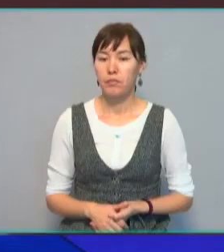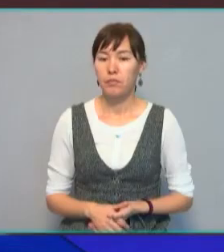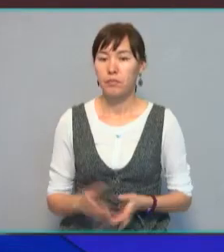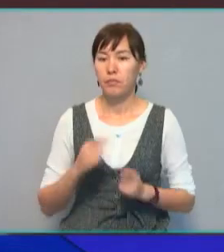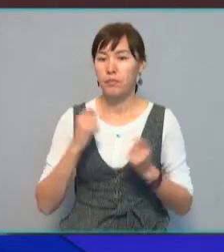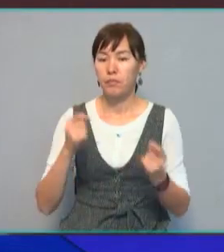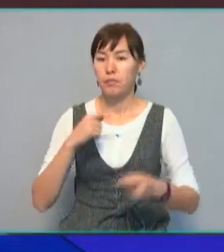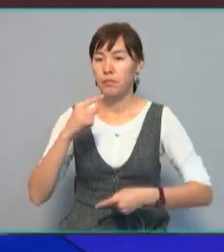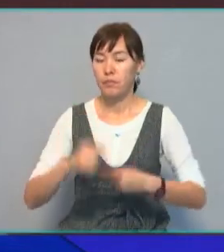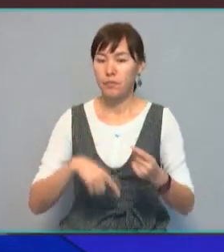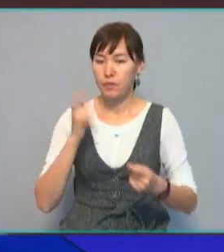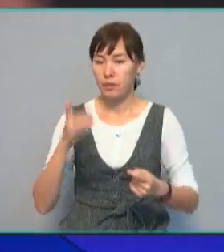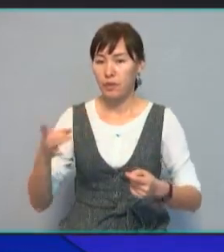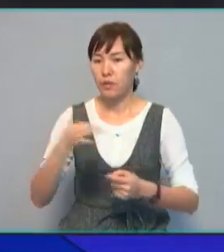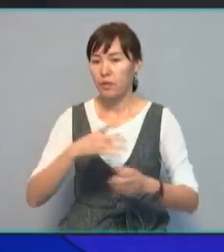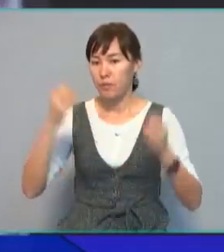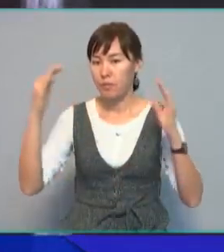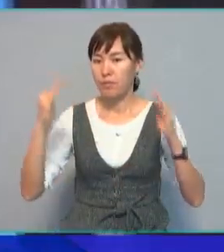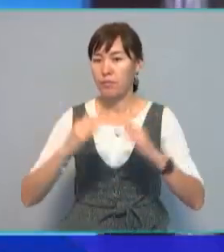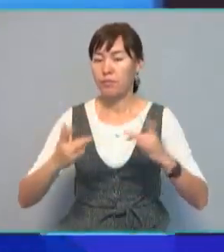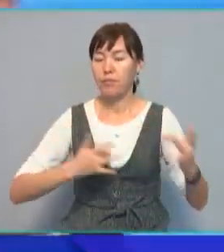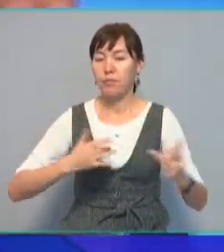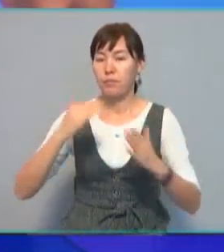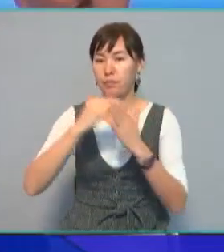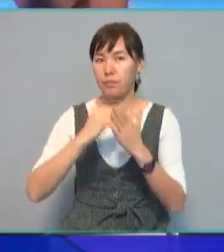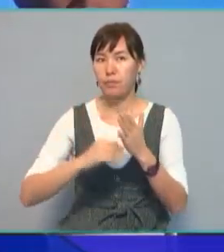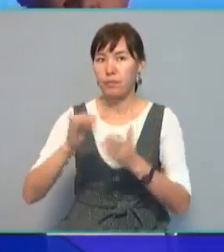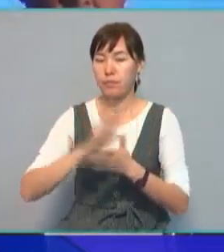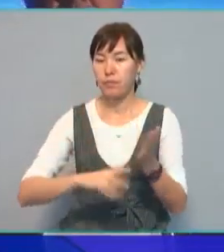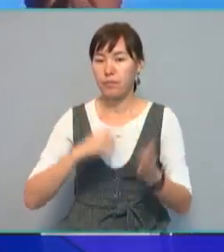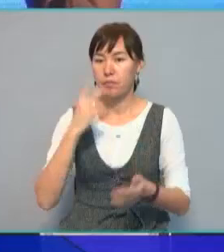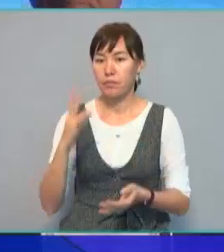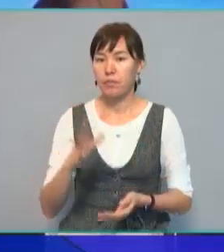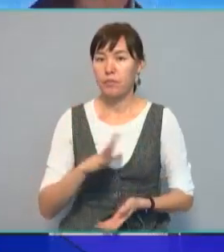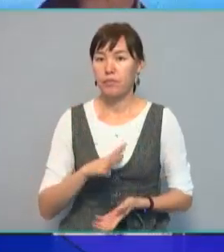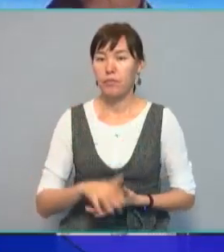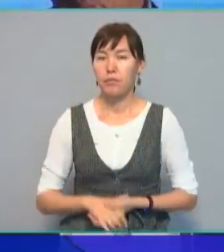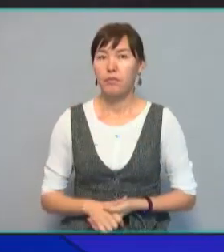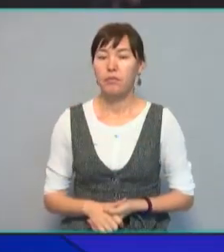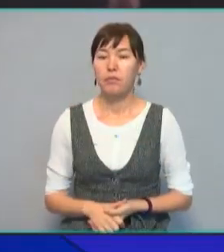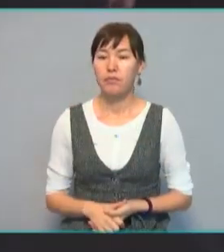Марапаттау рәсімінен кейін тұрғындар аудандық мәдениет үйі өнерпаздарының концерттік бағдарламасын тамашалады.